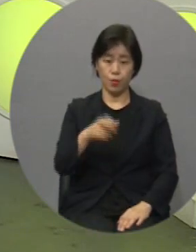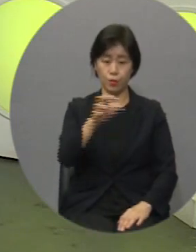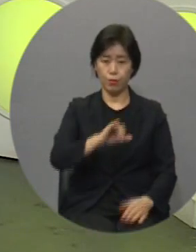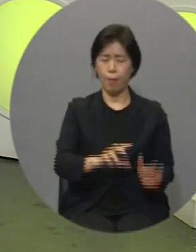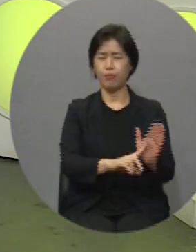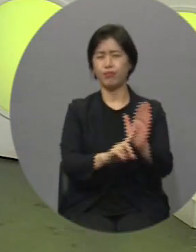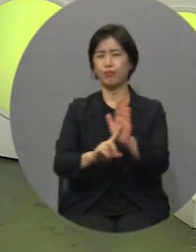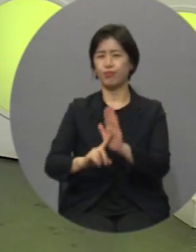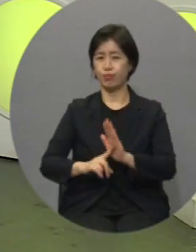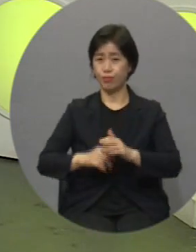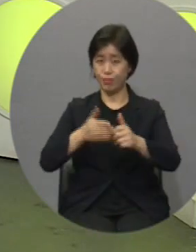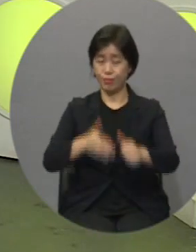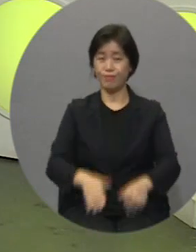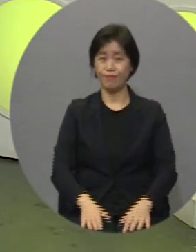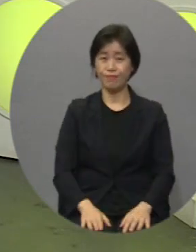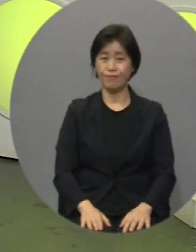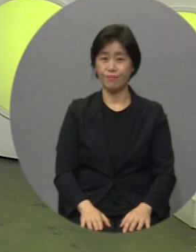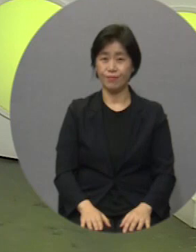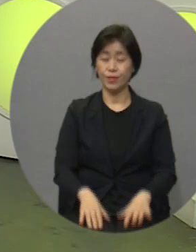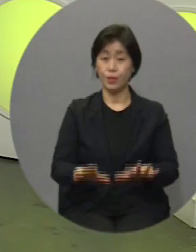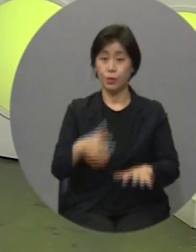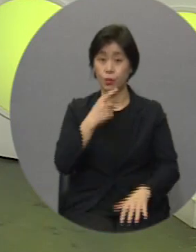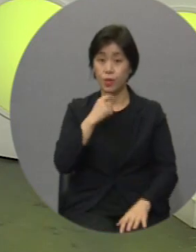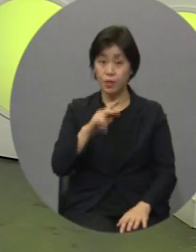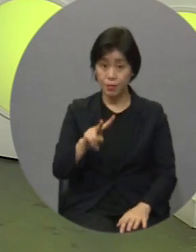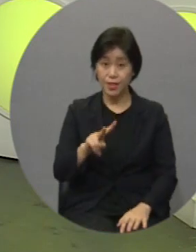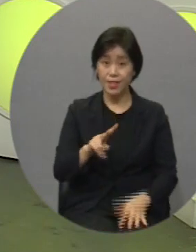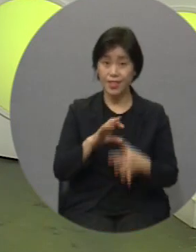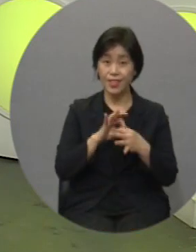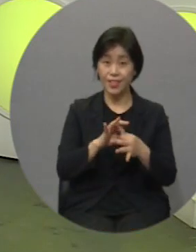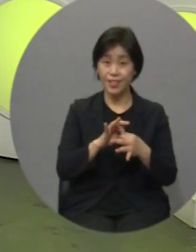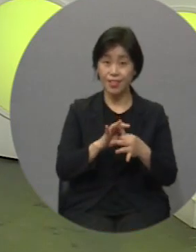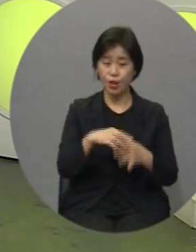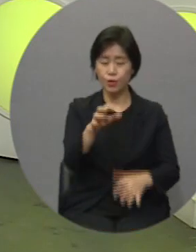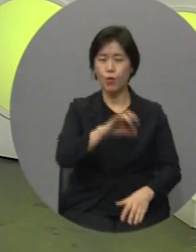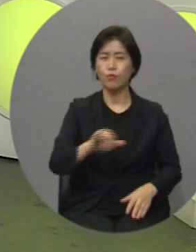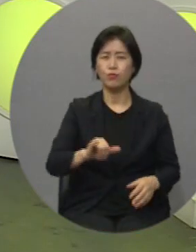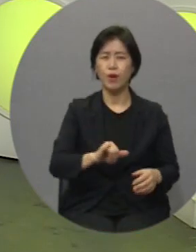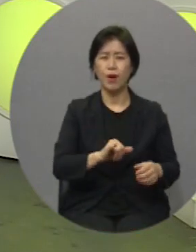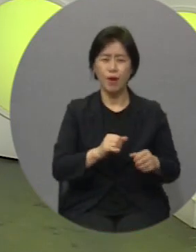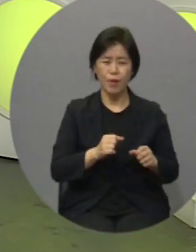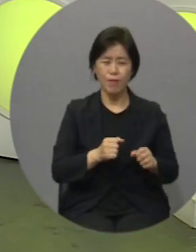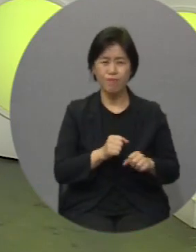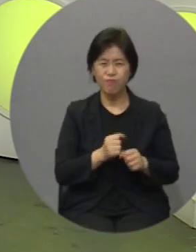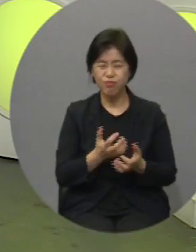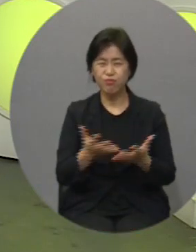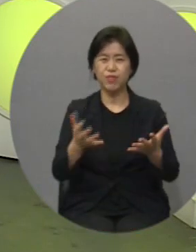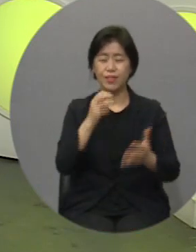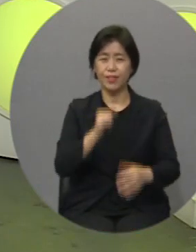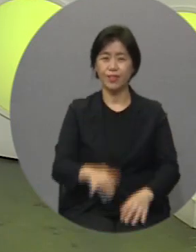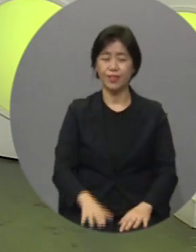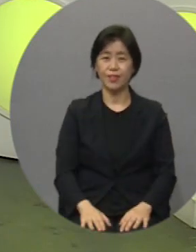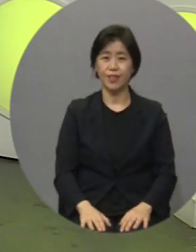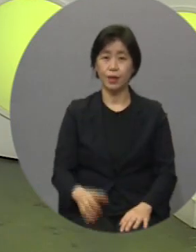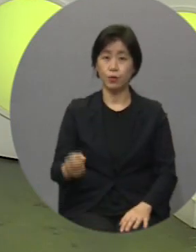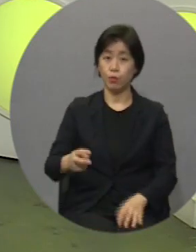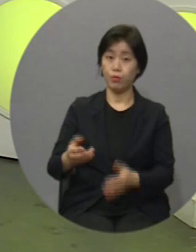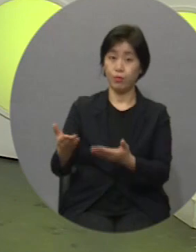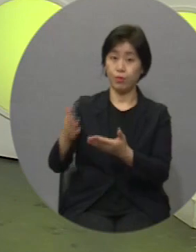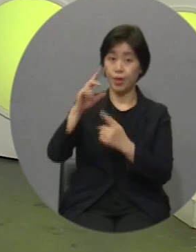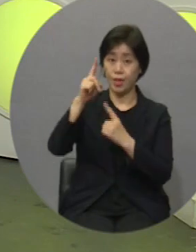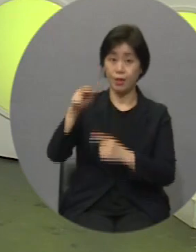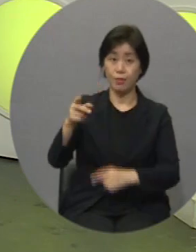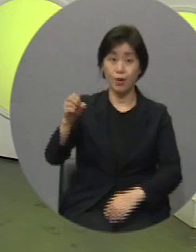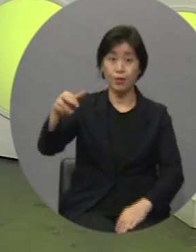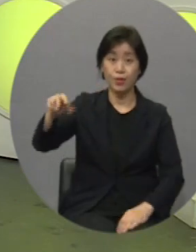우리 그 복지 방송을 통해서 이제 그렇죠, 전국으로 그렇죠. 뻗어 네. 나갈 거고요. 네, 네, 네. 그리고 또 아, 여기 맞아요. 우리 저 연예인 봉사단의 단장님이세요.